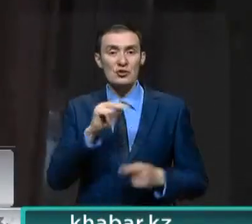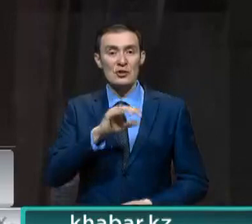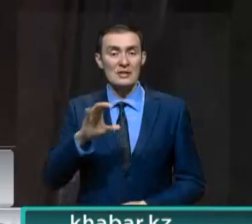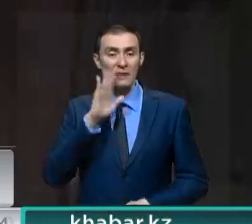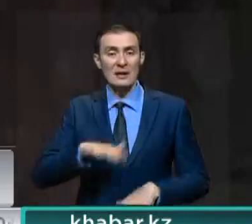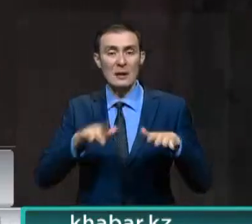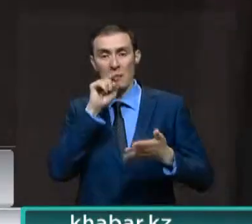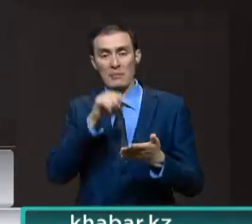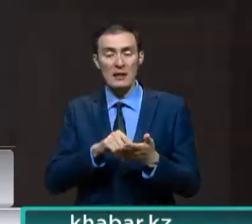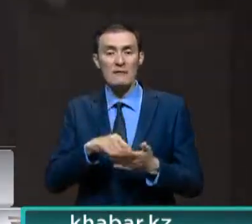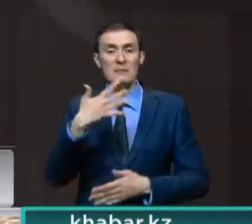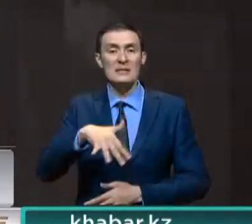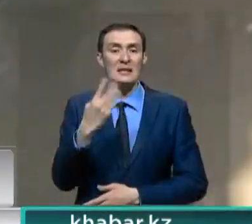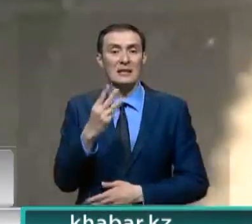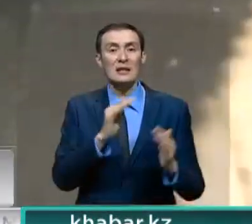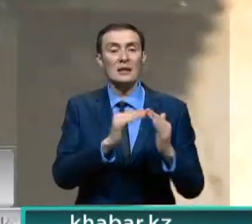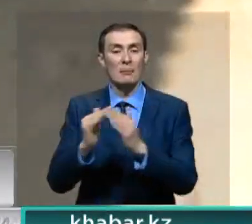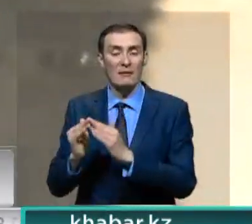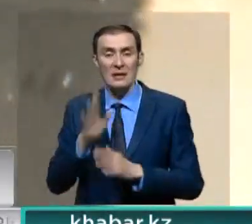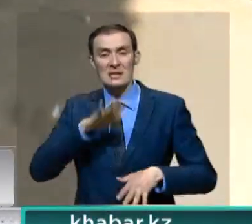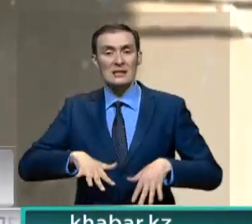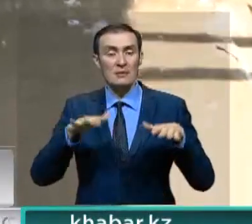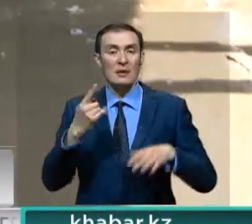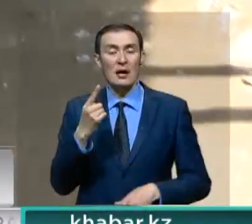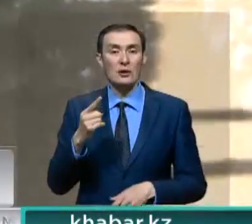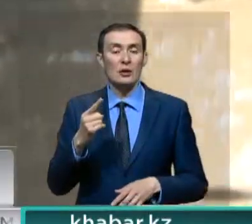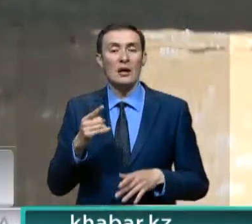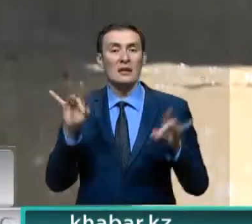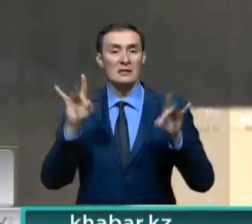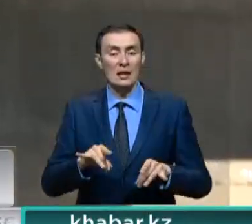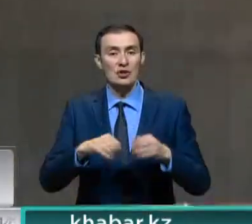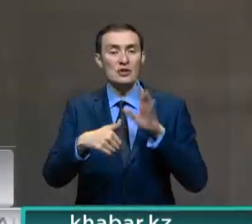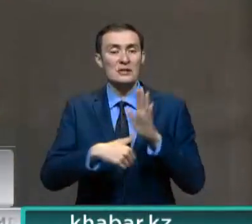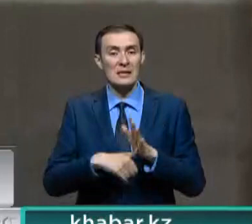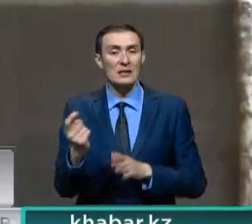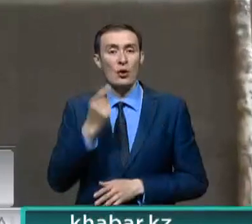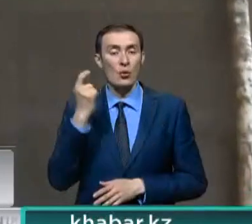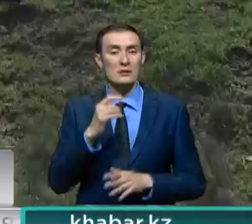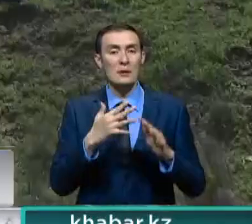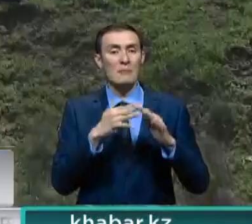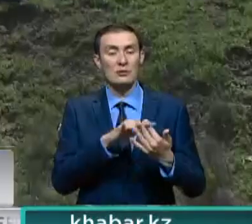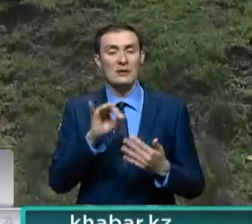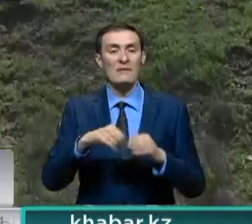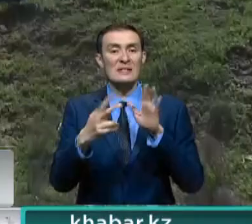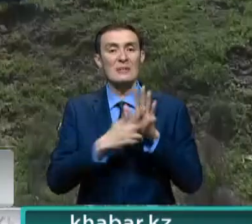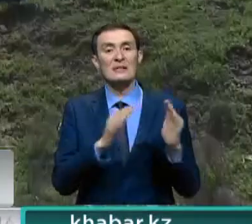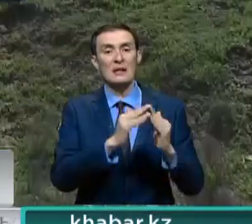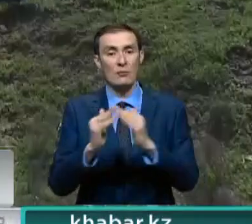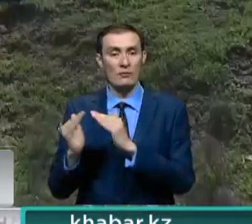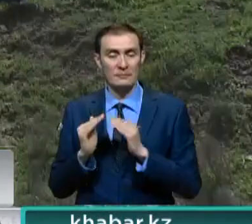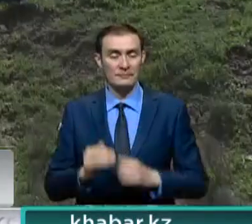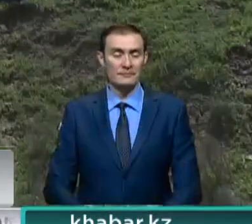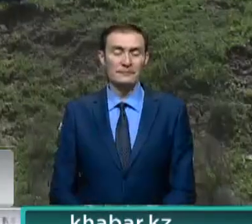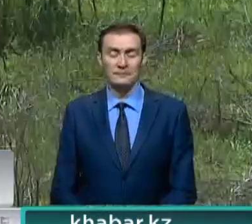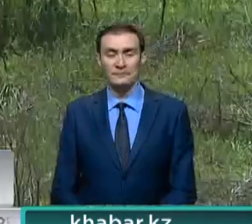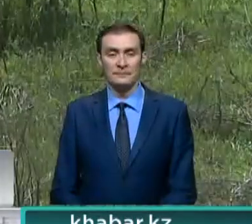вода попала во дворы 53 домов. Затопила одну тойхану, 16 хозяйственных построек и 18 домов.